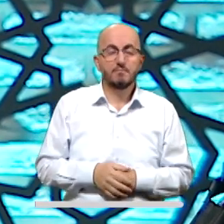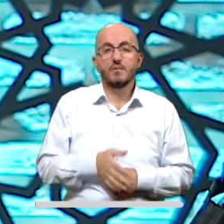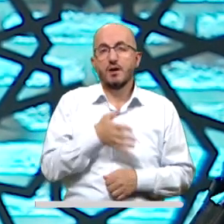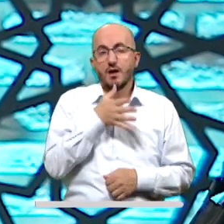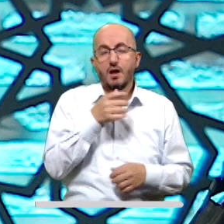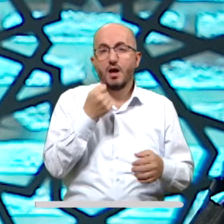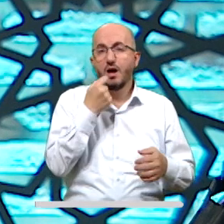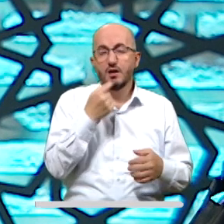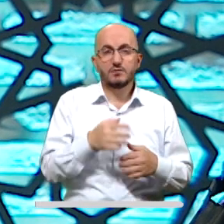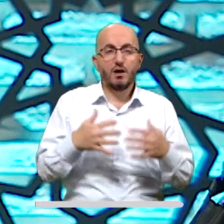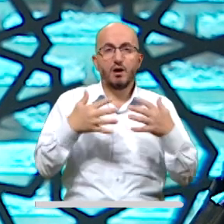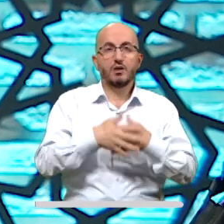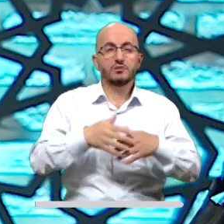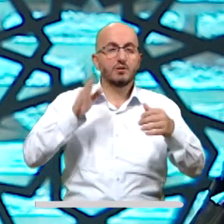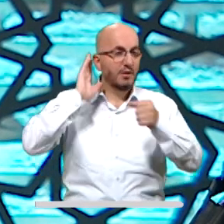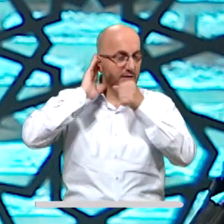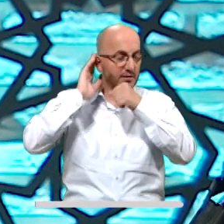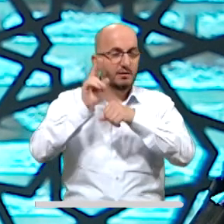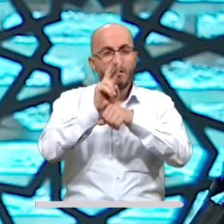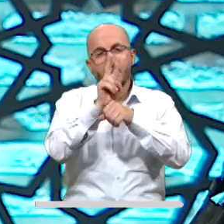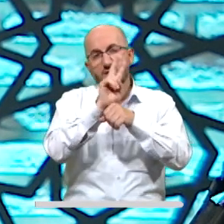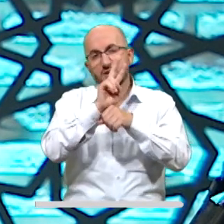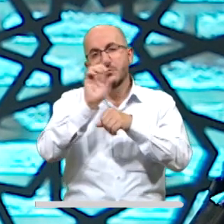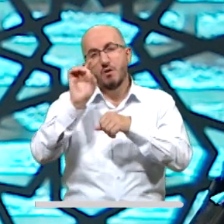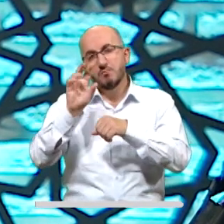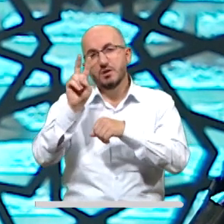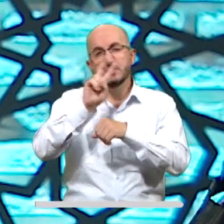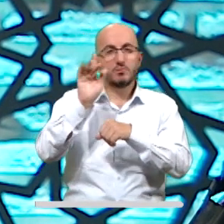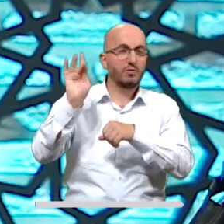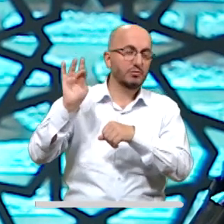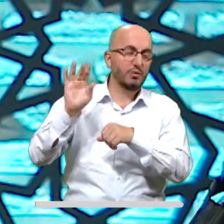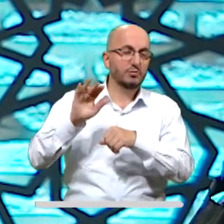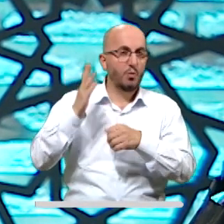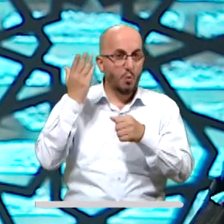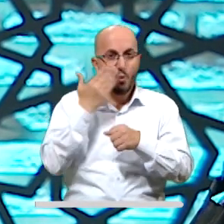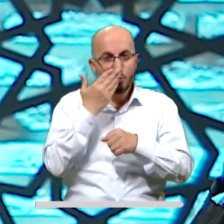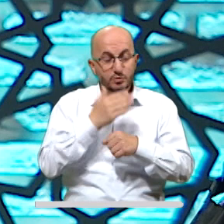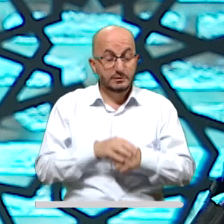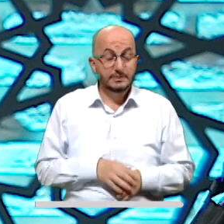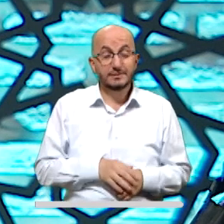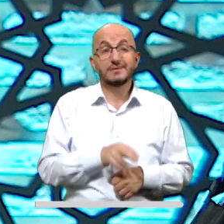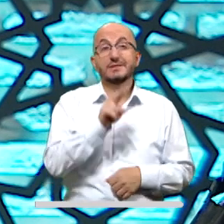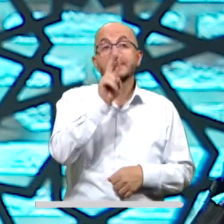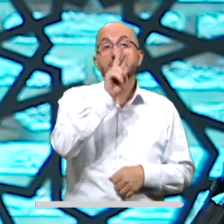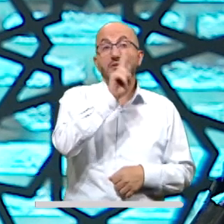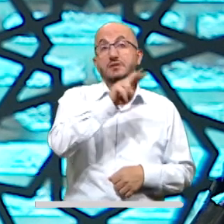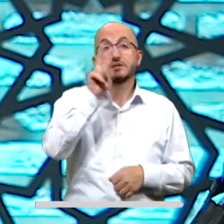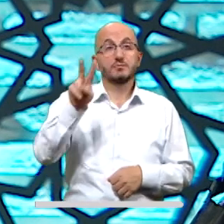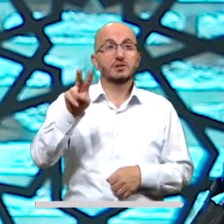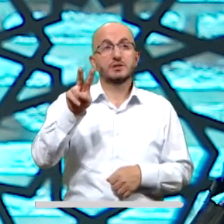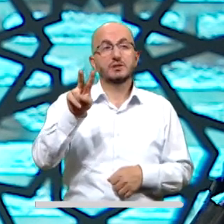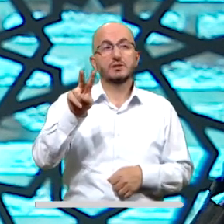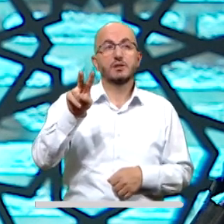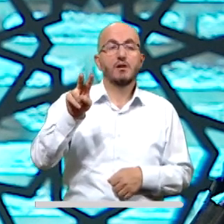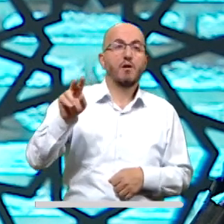Malumunuz Ankara'da da akşam ezanı 20.15, 20.14 o civarlarda okunuyor. 22.30'da suyun da geleceğine